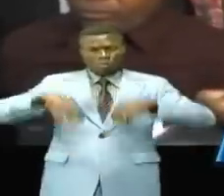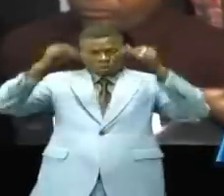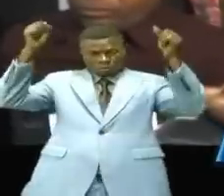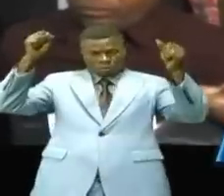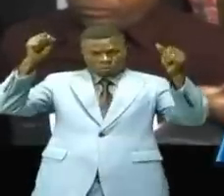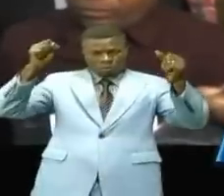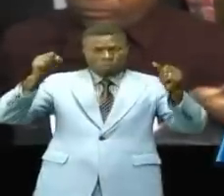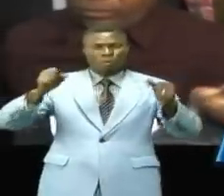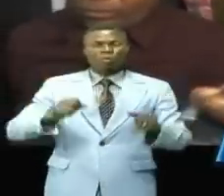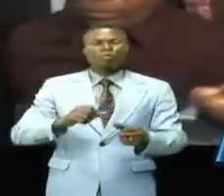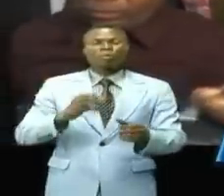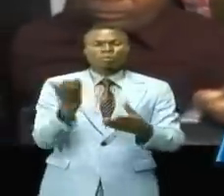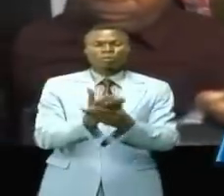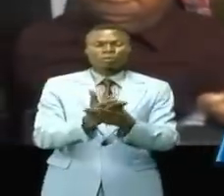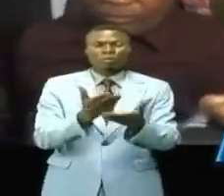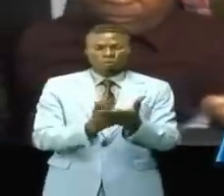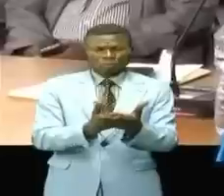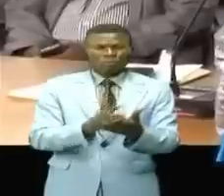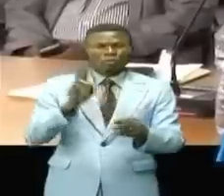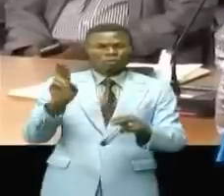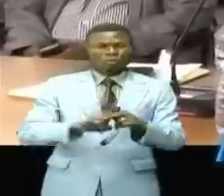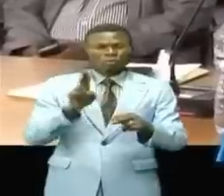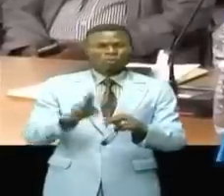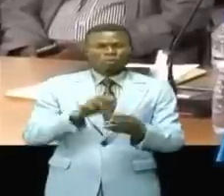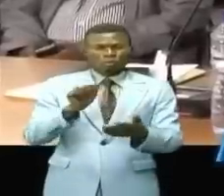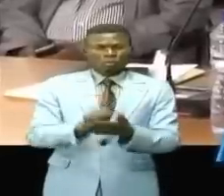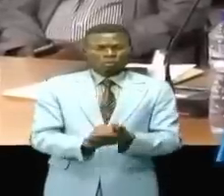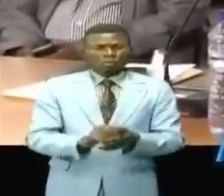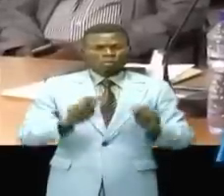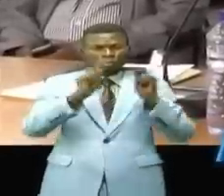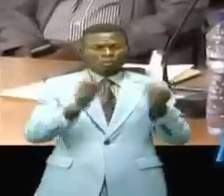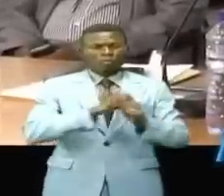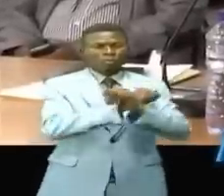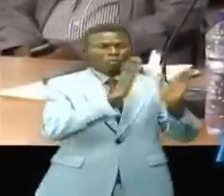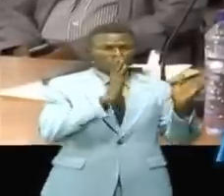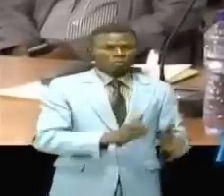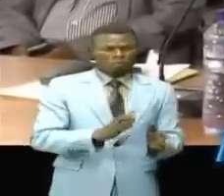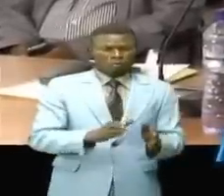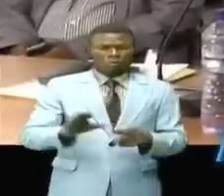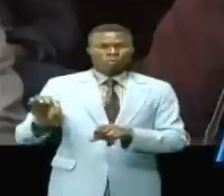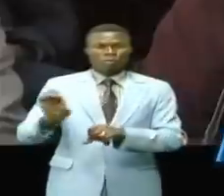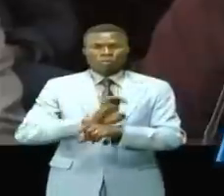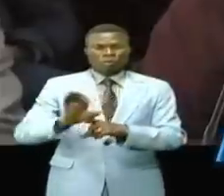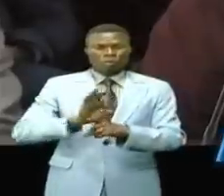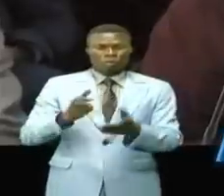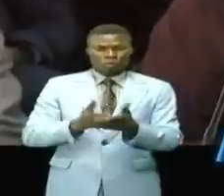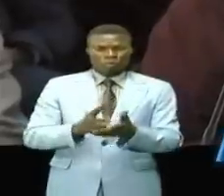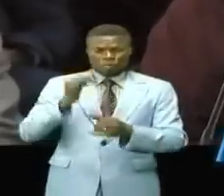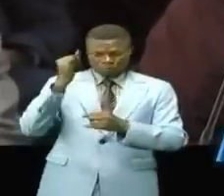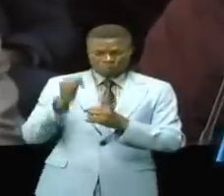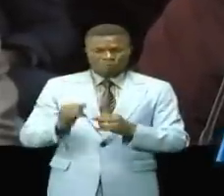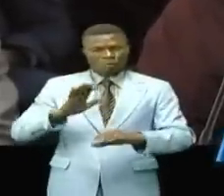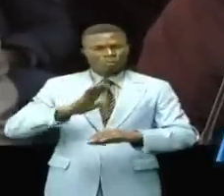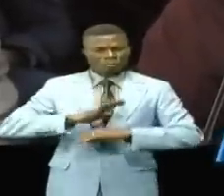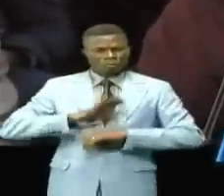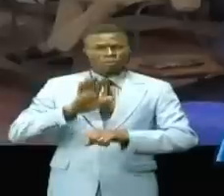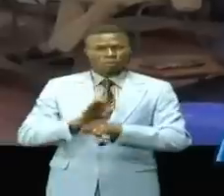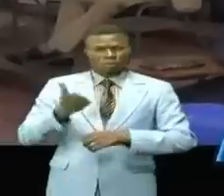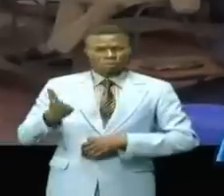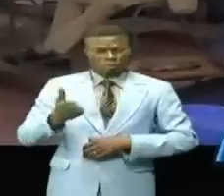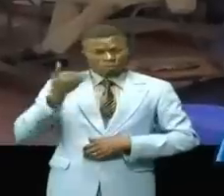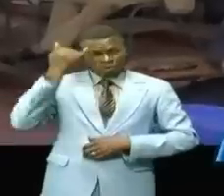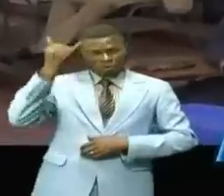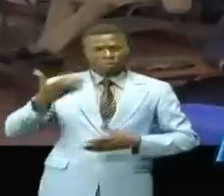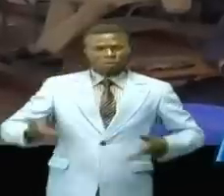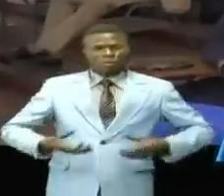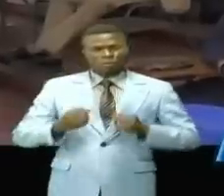ce consensus sera d'application. Du côté des syndicalistes, cette séance d'évaluation s'est clôturée avec succès. C'est dans une